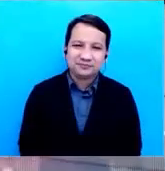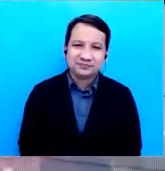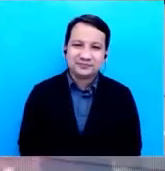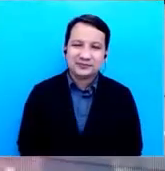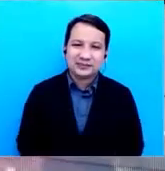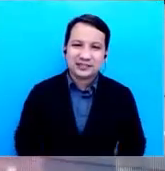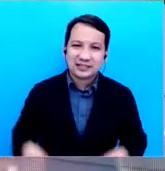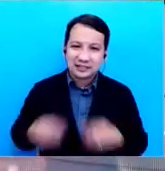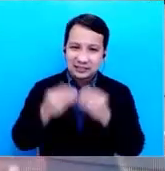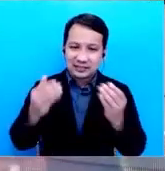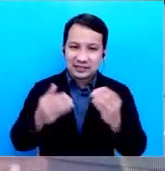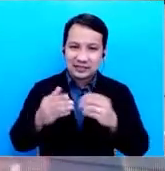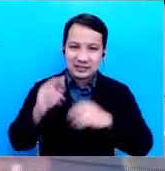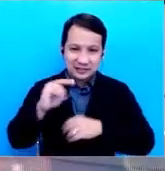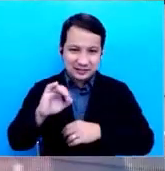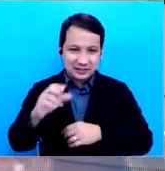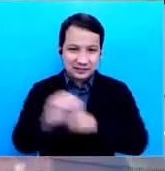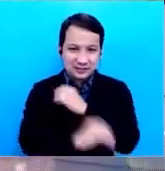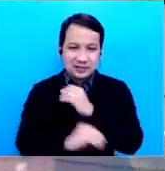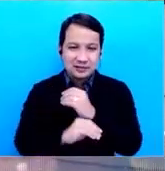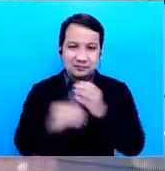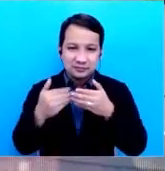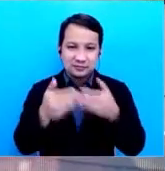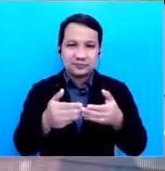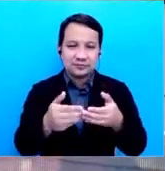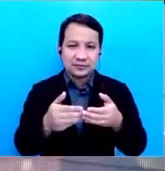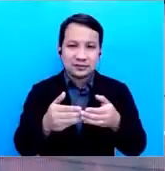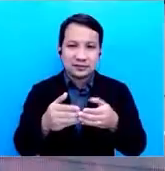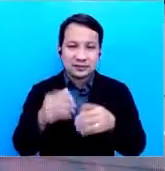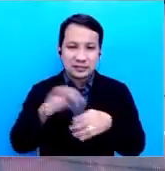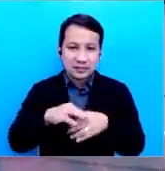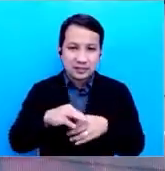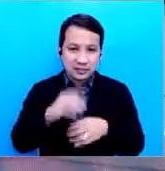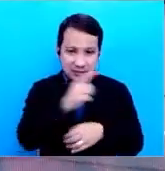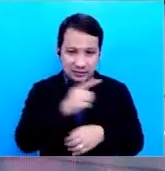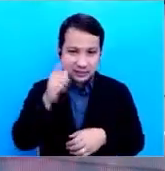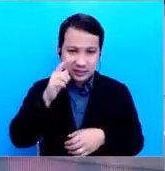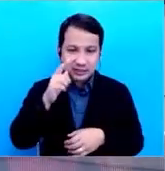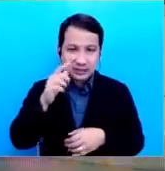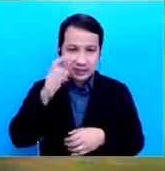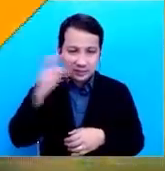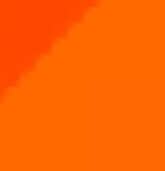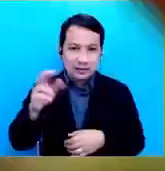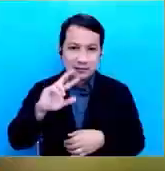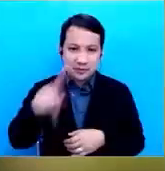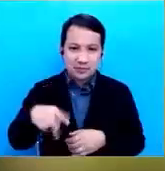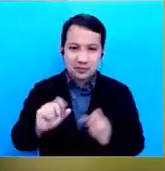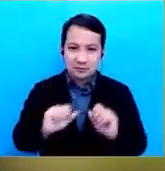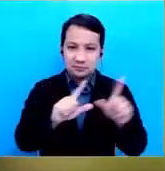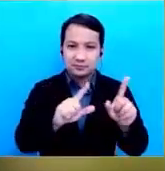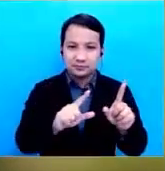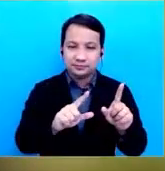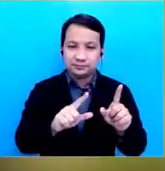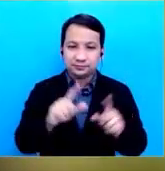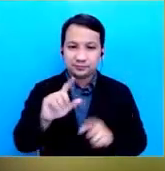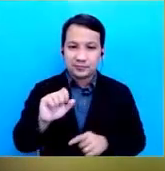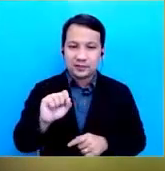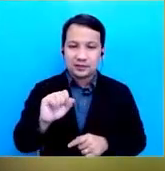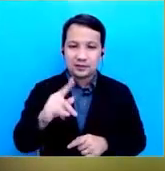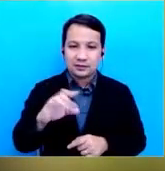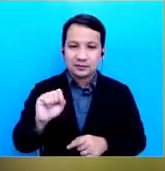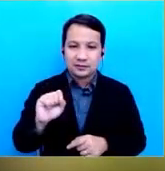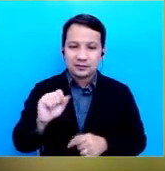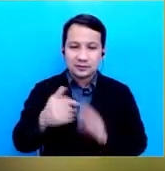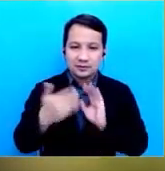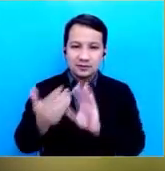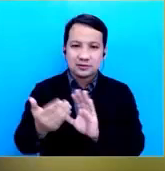Importante sa Negros Occidental ang sinusuyo ngayon ni presidential candidate Lenny Robredo. At live mula sa Sagay City, nasa frontline ng balitang